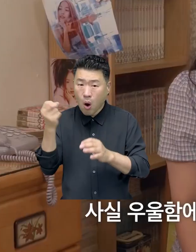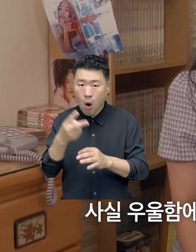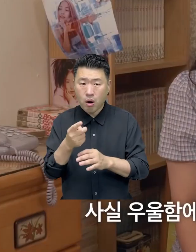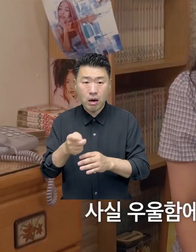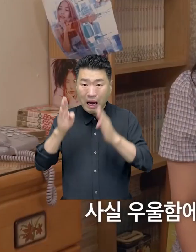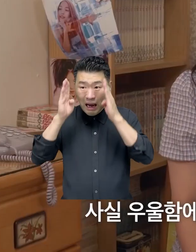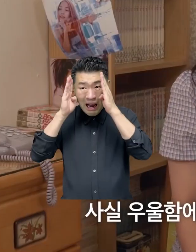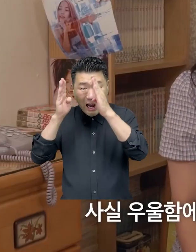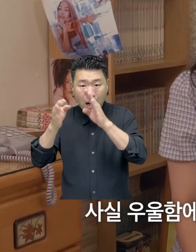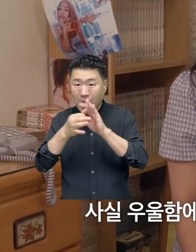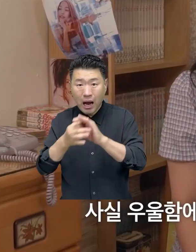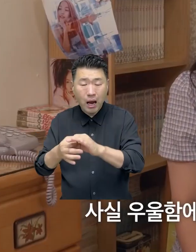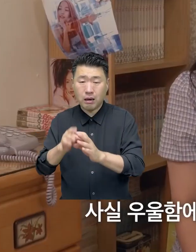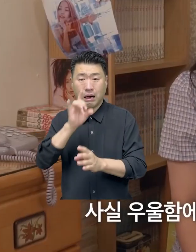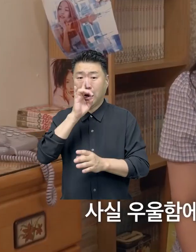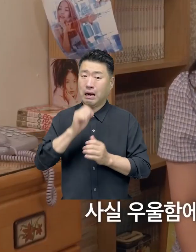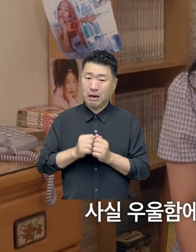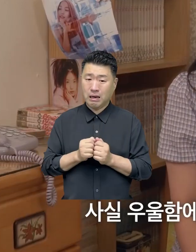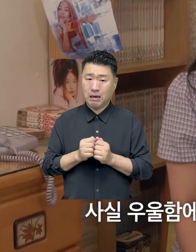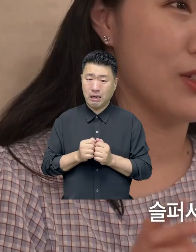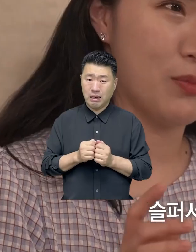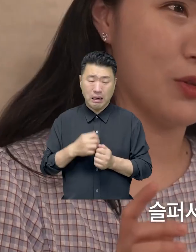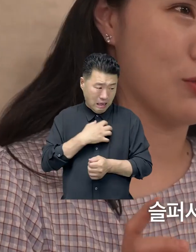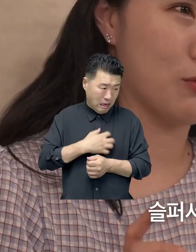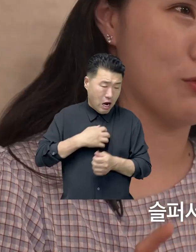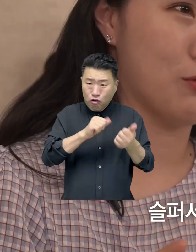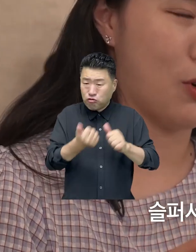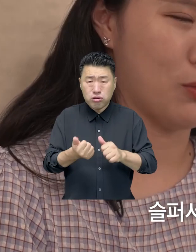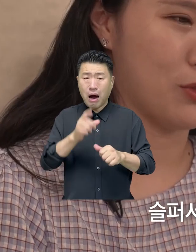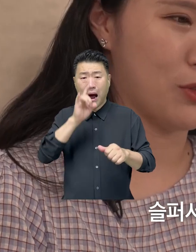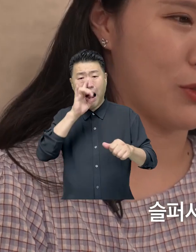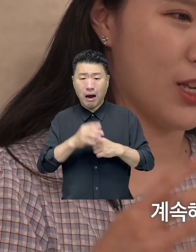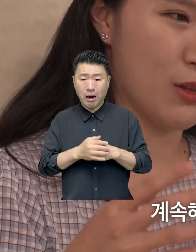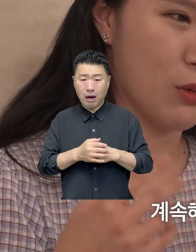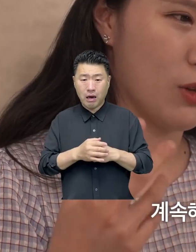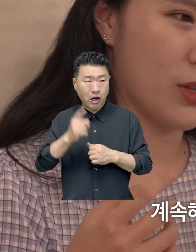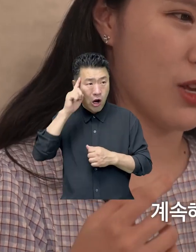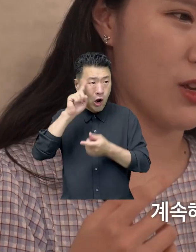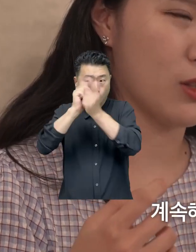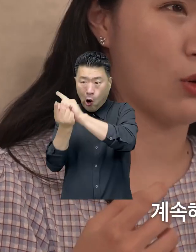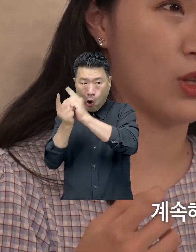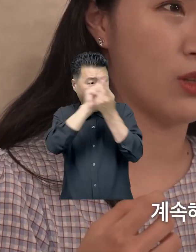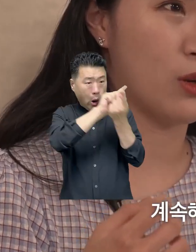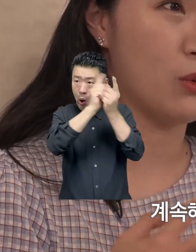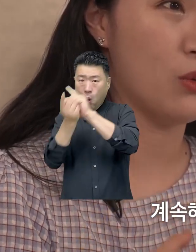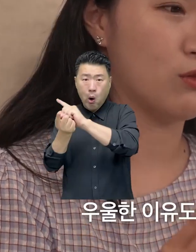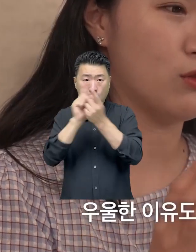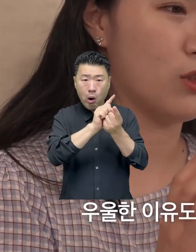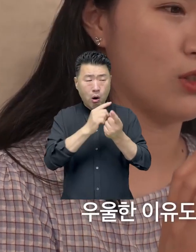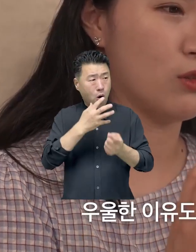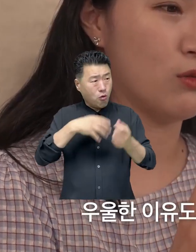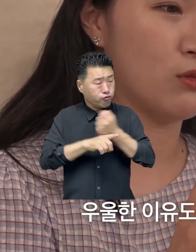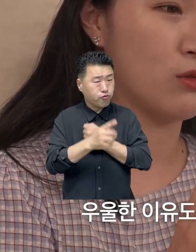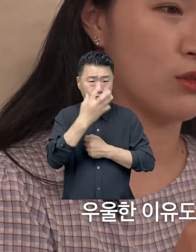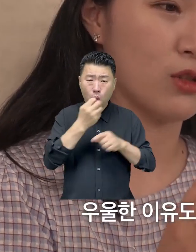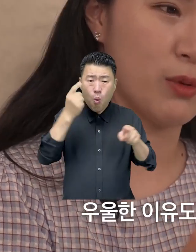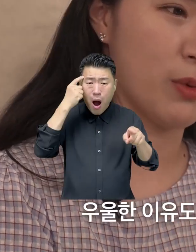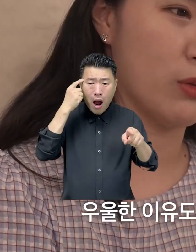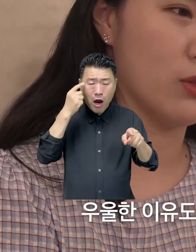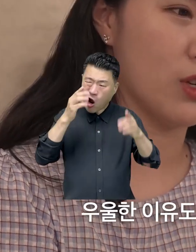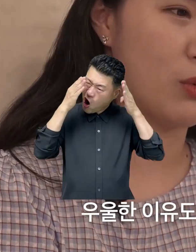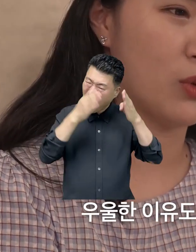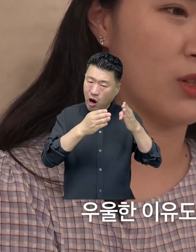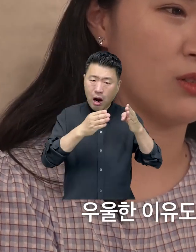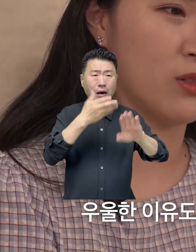사실 우울함에도 그리 집중을 할 수는 없어요. 슬퍼서 죽을 수가 없었어요. 계속 생각이 전환되고 우울한 이유도 그걸